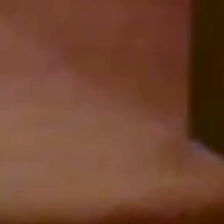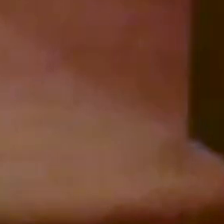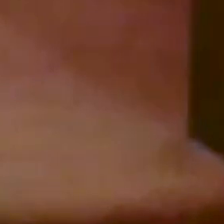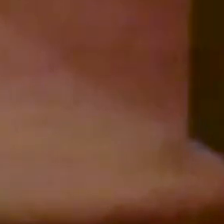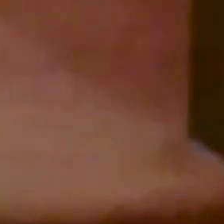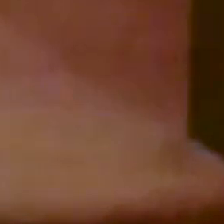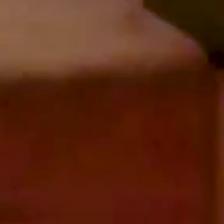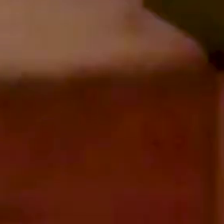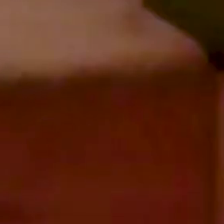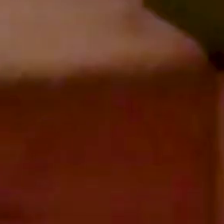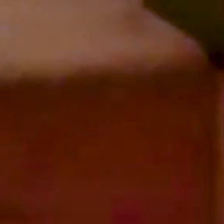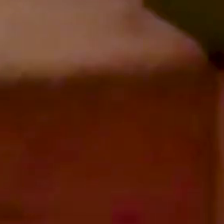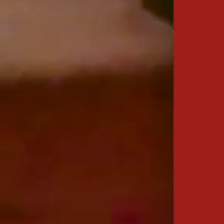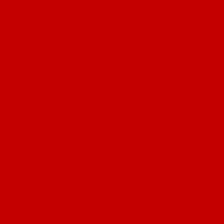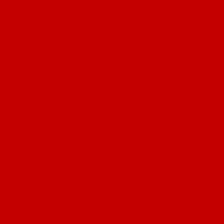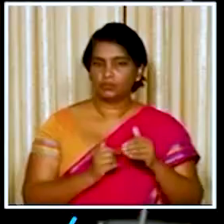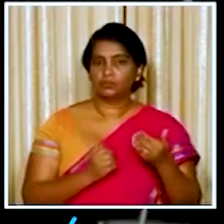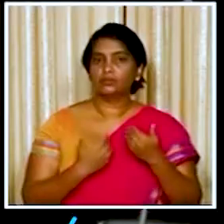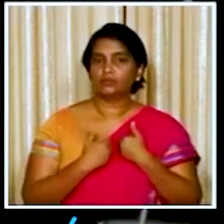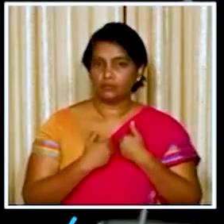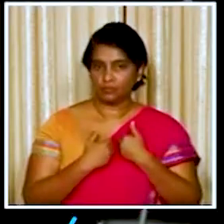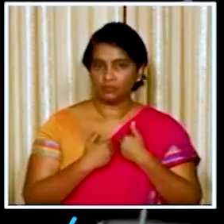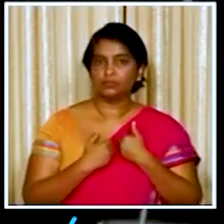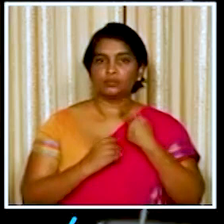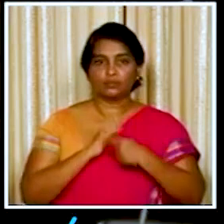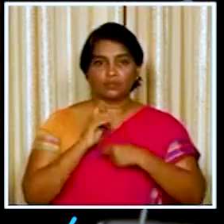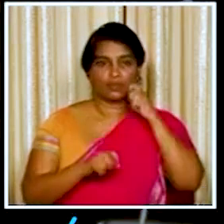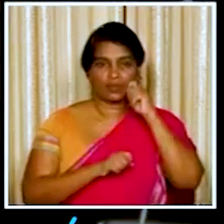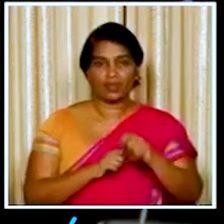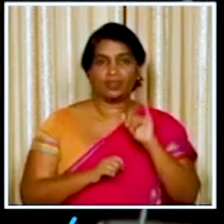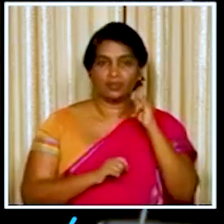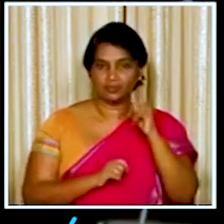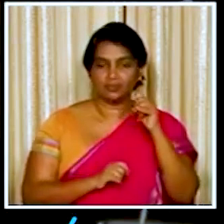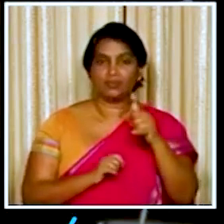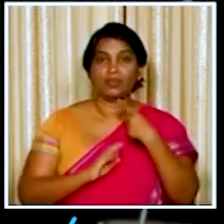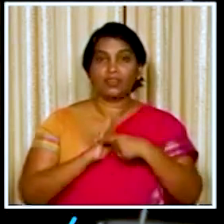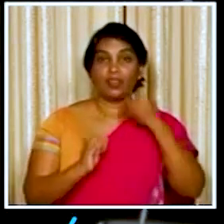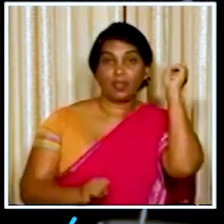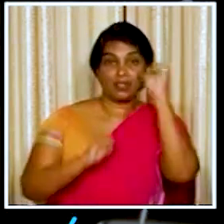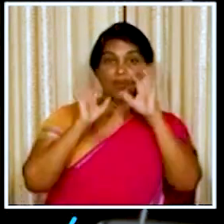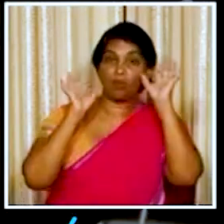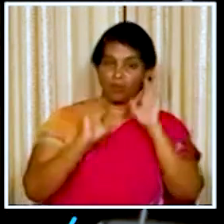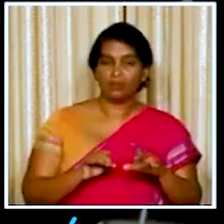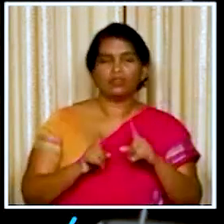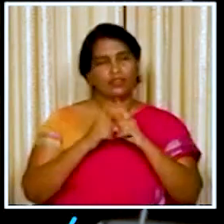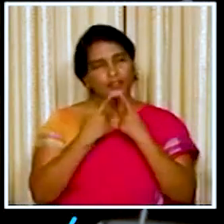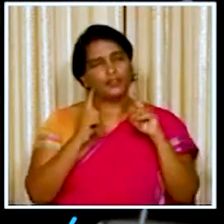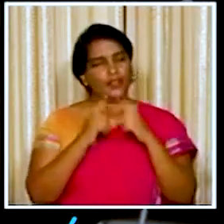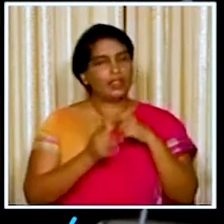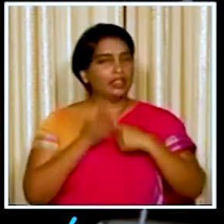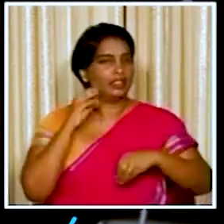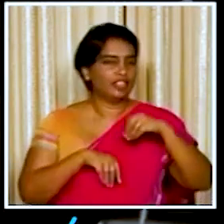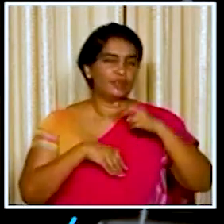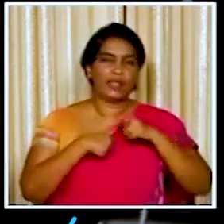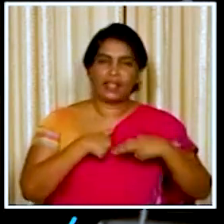මුදල් එවන්න කියලා ප්‍රකාශ කරේ නැහැ. හැබැයි අපි මෙහෙම කියලා තියෙනවා. රටේ මිනිස්සුන්ට දැන් අපේ සමහර වෙලාවට කිව්ව රටට සල්ලි එවන්න එපා කියලා. මොන විවිධ දේශපාලනික හේතුන්